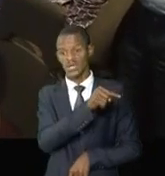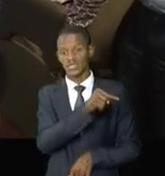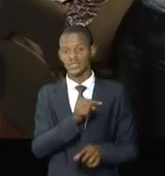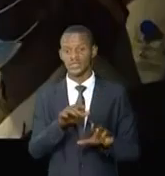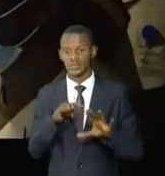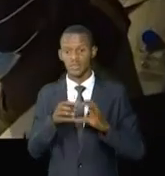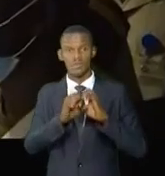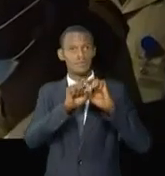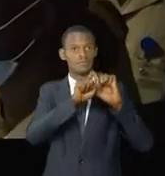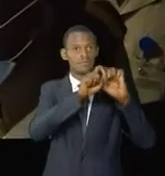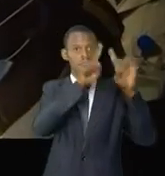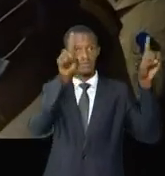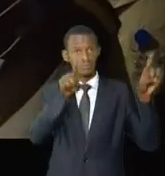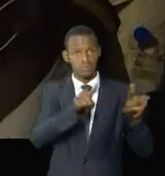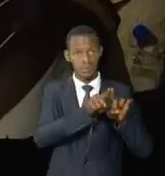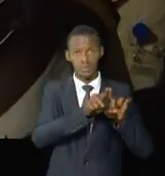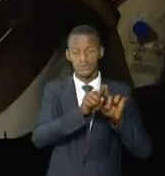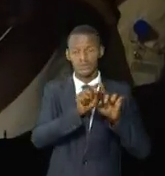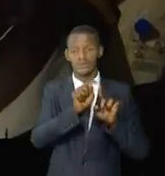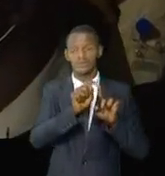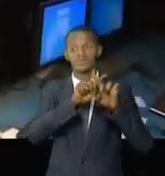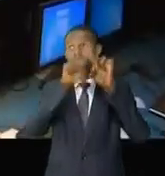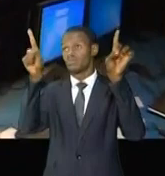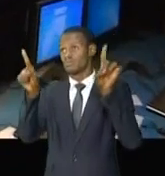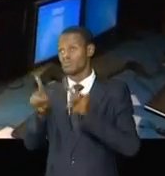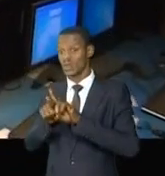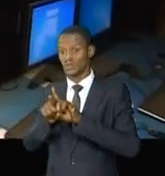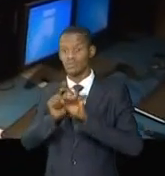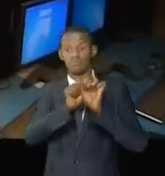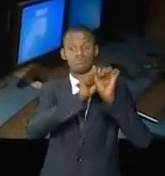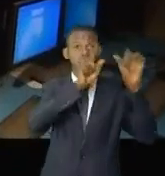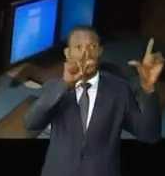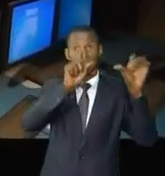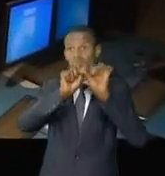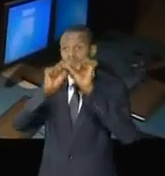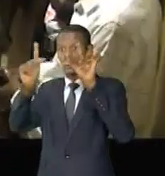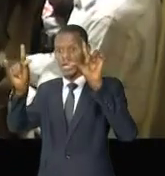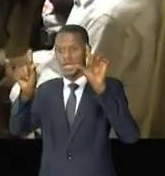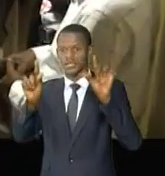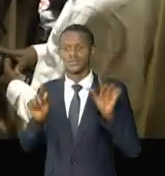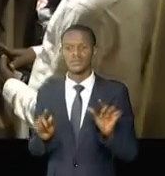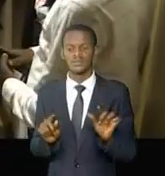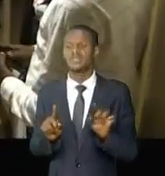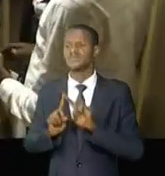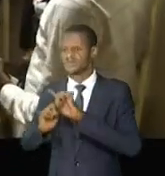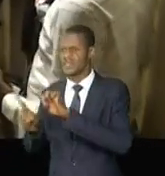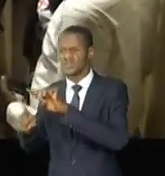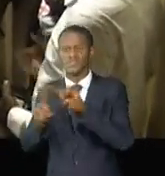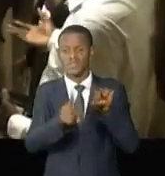aux informations télévisées. Oui, une série d'exercices pratiques qui a mis en lumière cette vocation de pratique communicationnelle qui